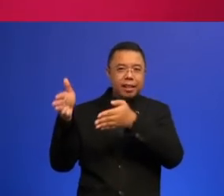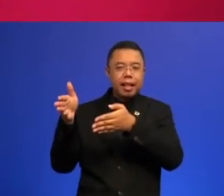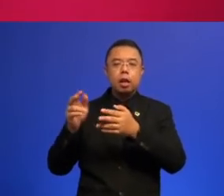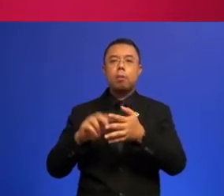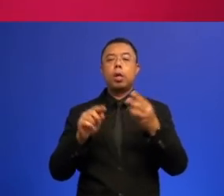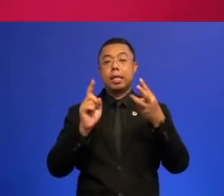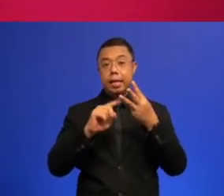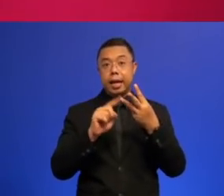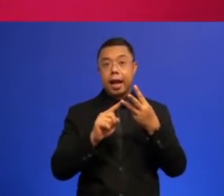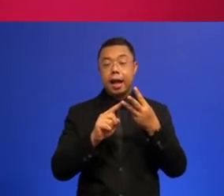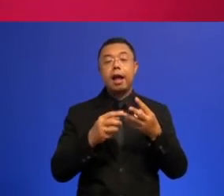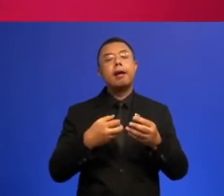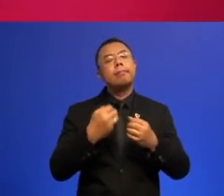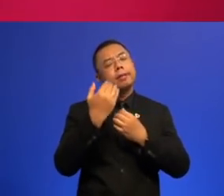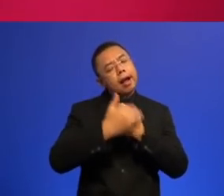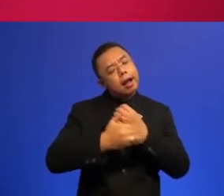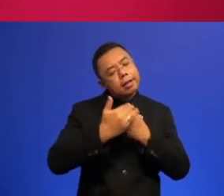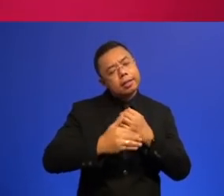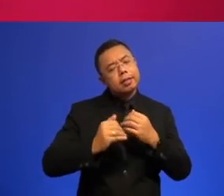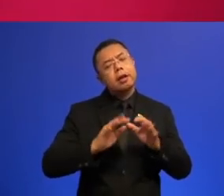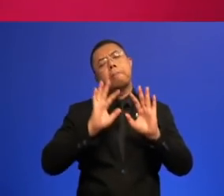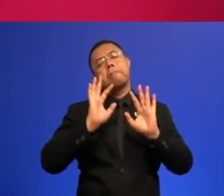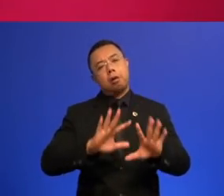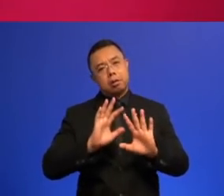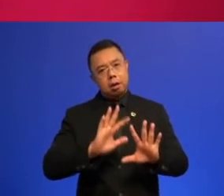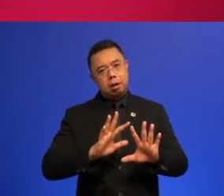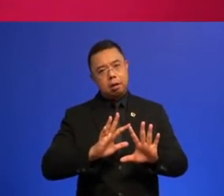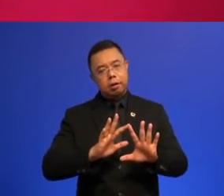Tiga, beri kasih sayang yang limpah.